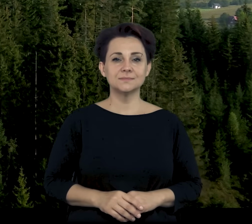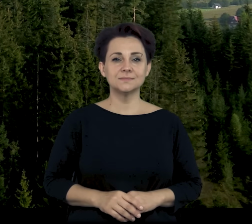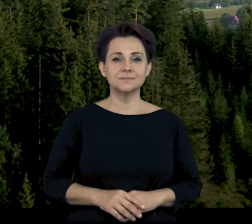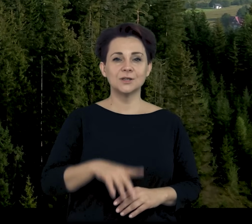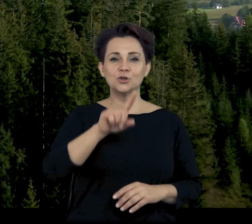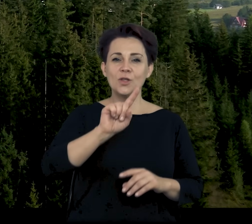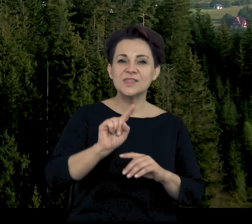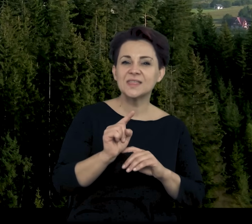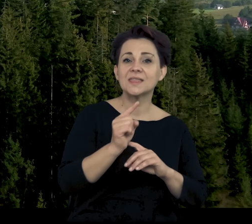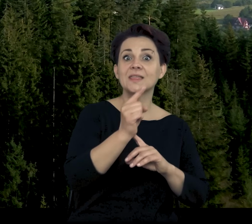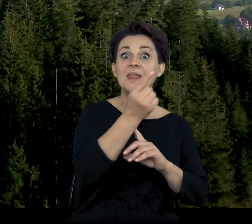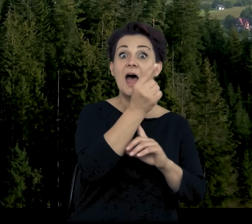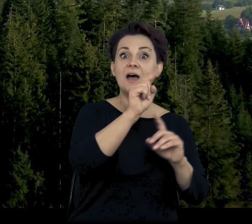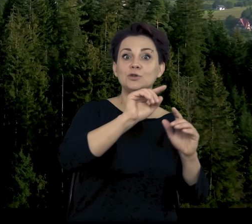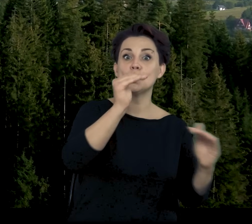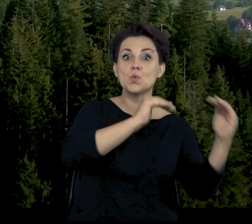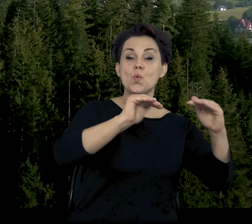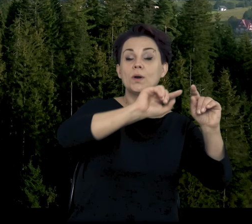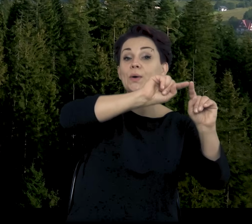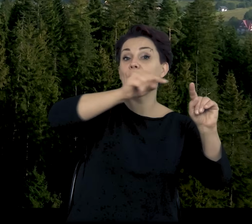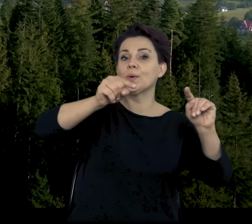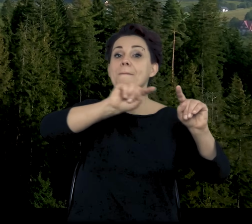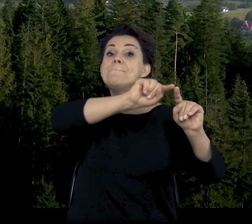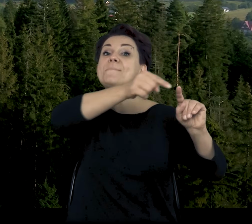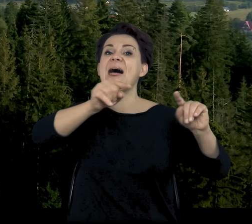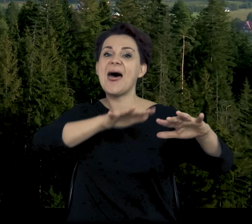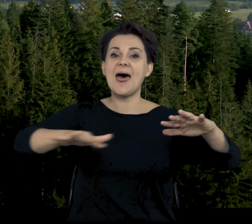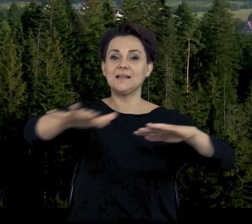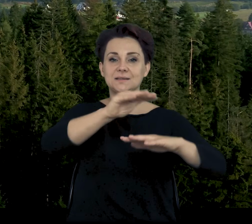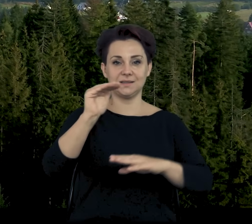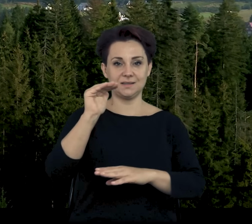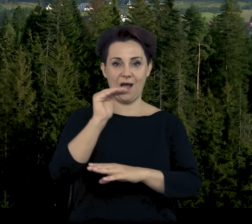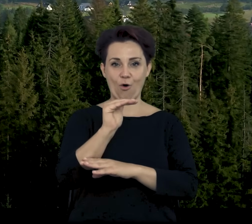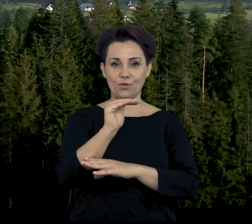Jest najwyżej położonym pasmem górskim w Beskidach Zachodnich.